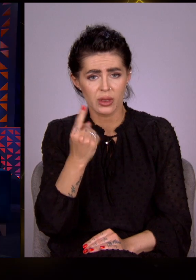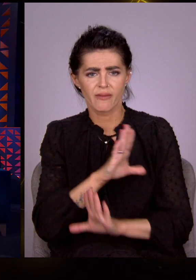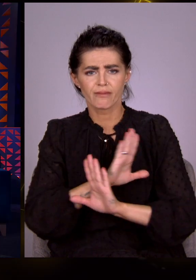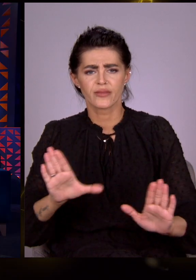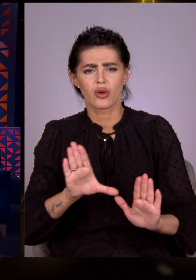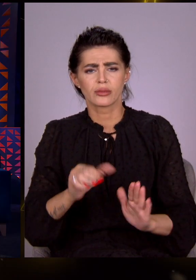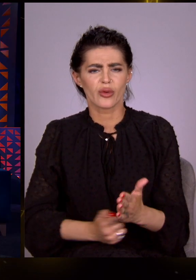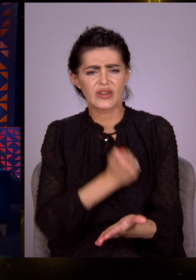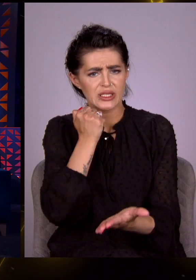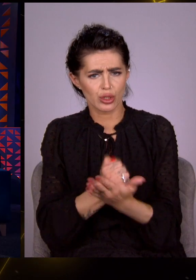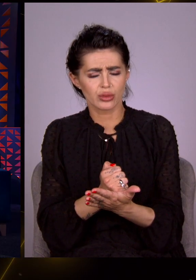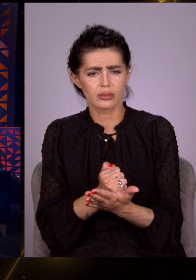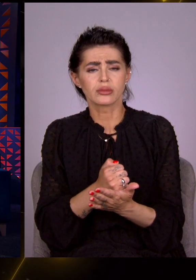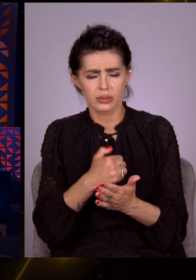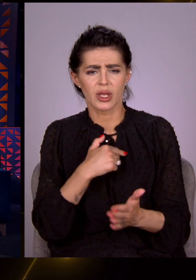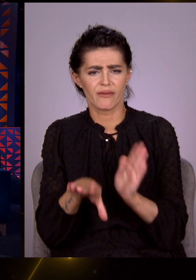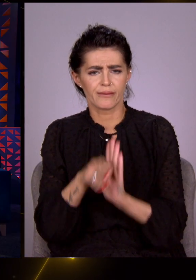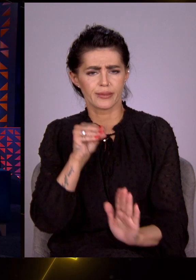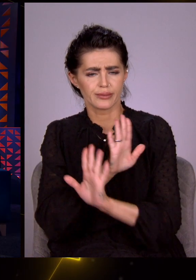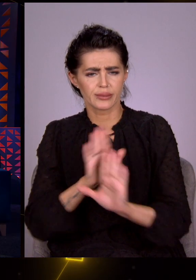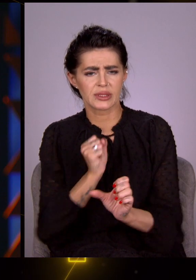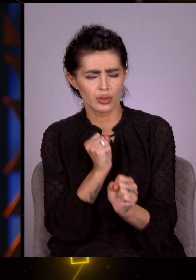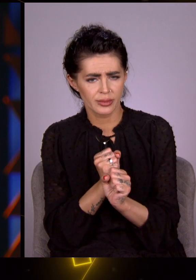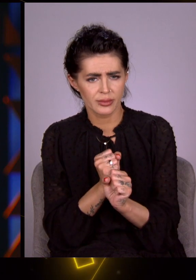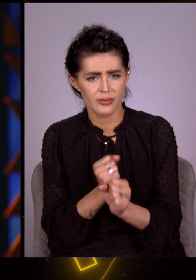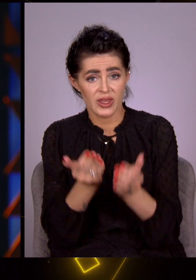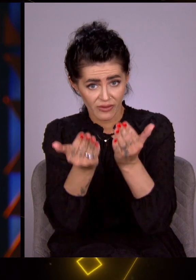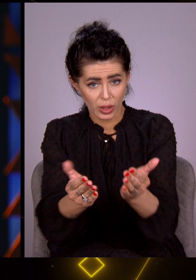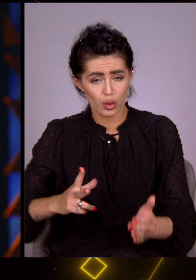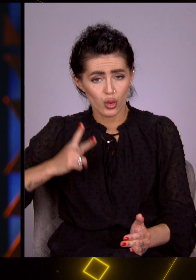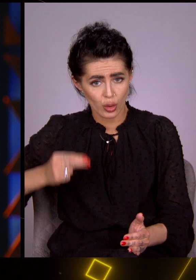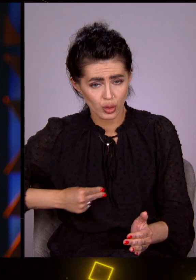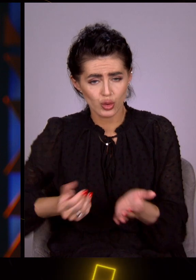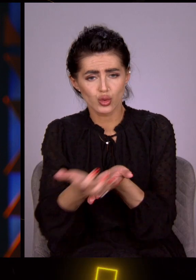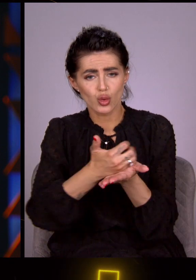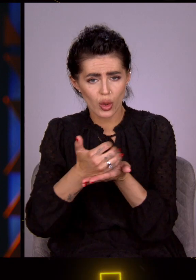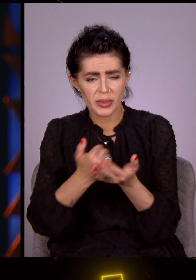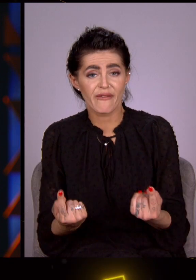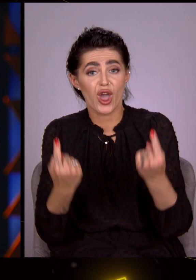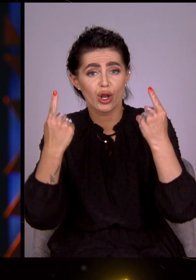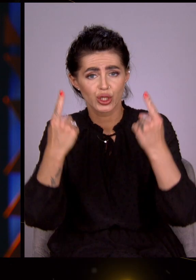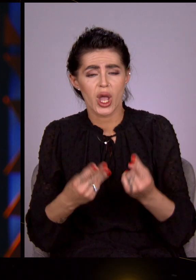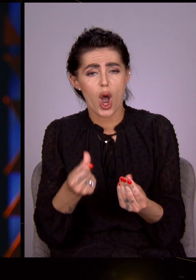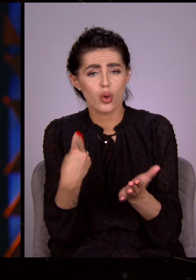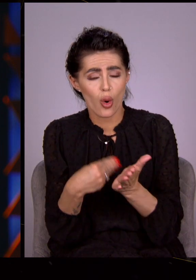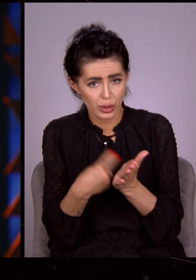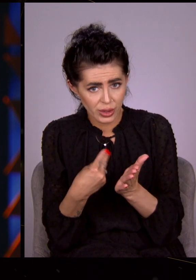визначилася, все. Вона буде це робити. Ну, це ваша дочка. Заробляє величезні гроші на тому, що вона